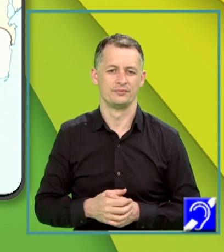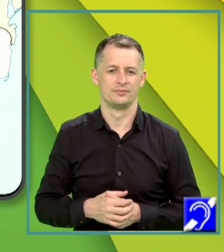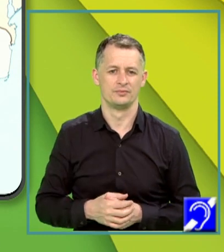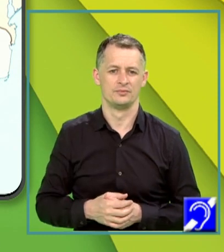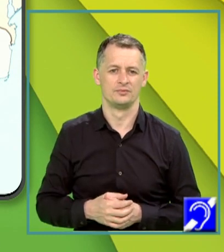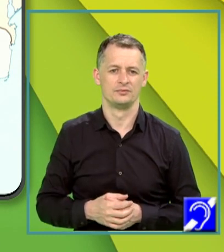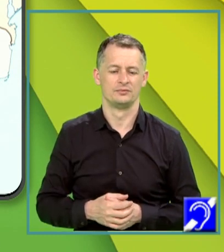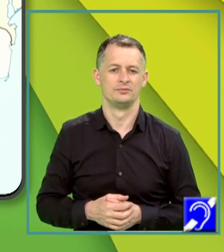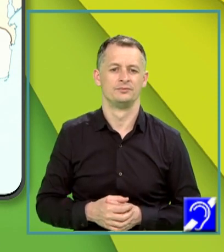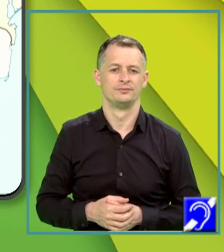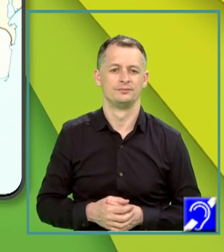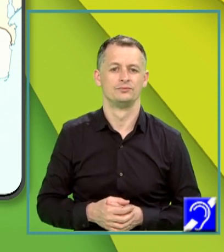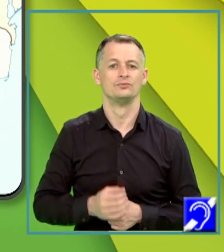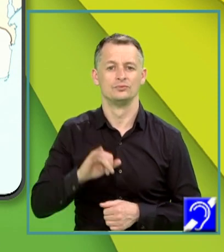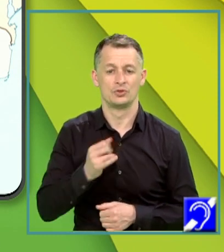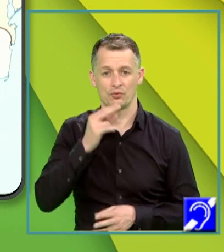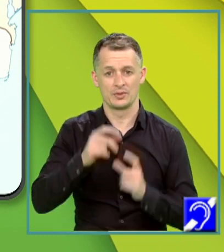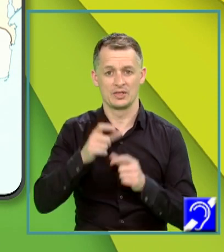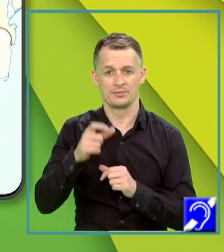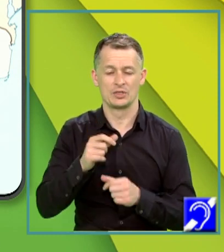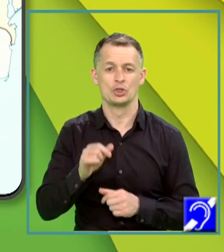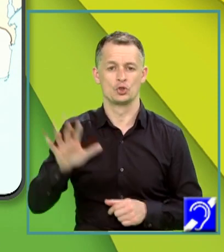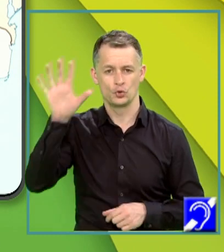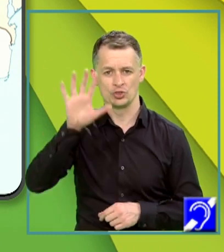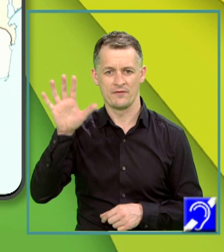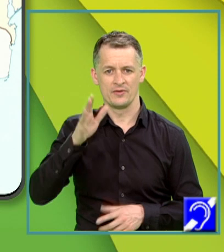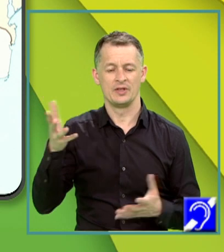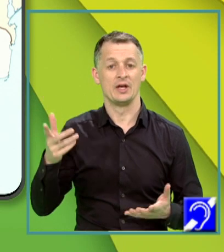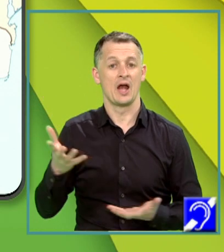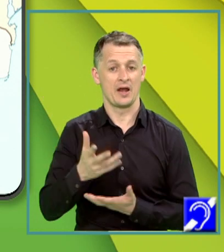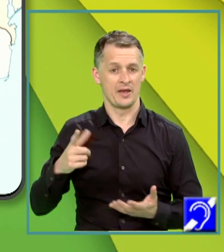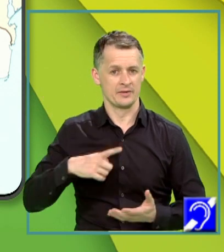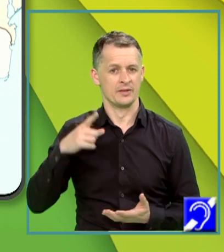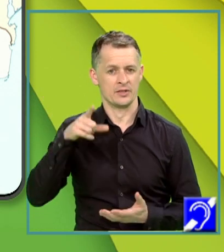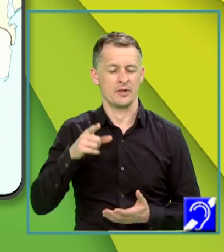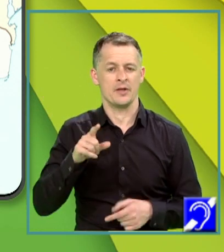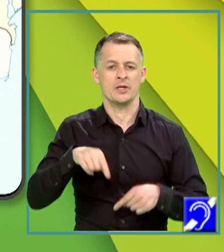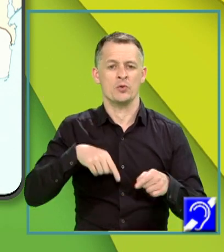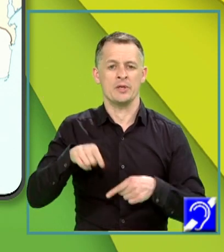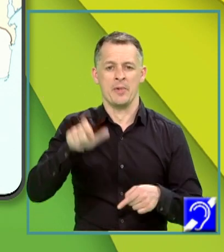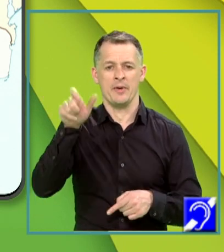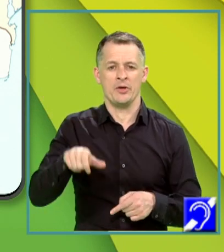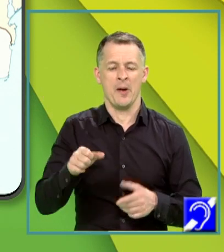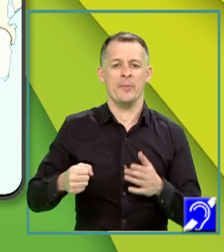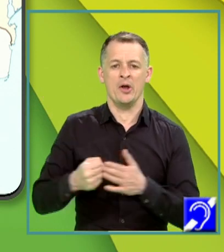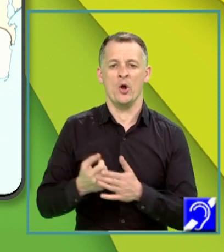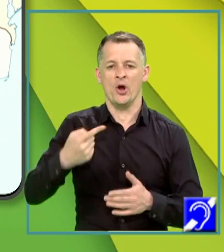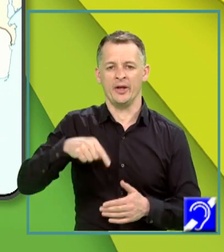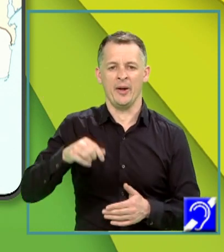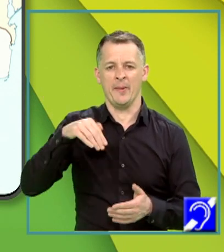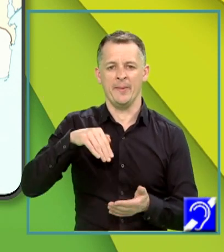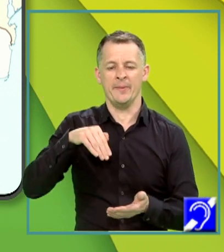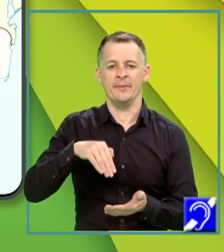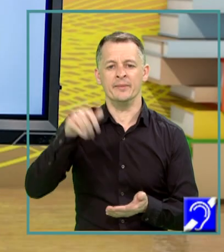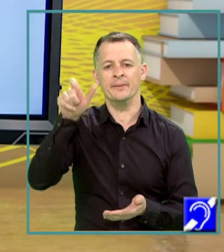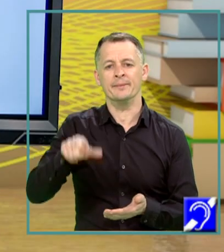până nu amintim ce aeroportul din Suceava care se încadrează și el la traficul de pasageri de până între 100.000 de persoane